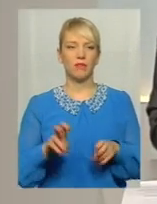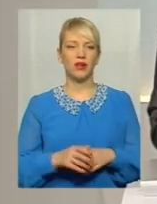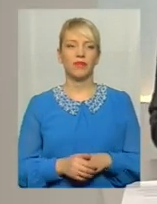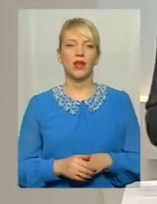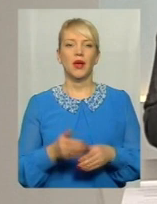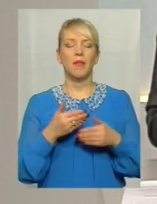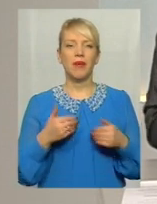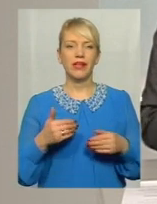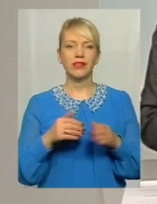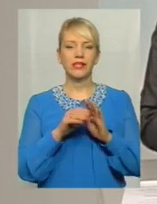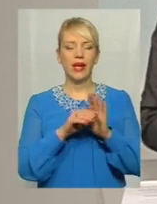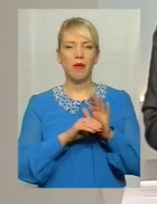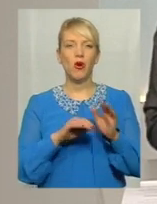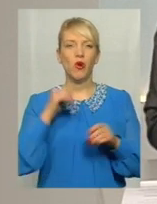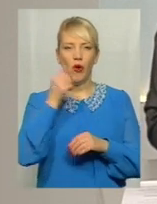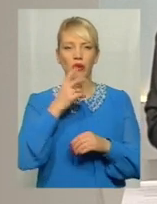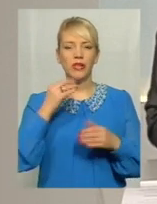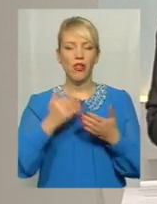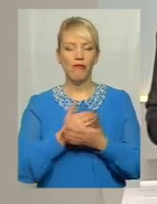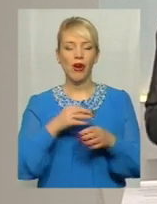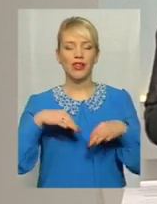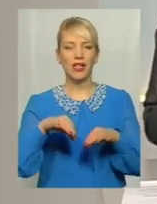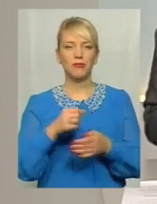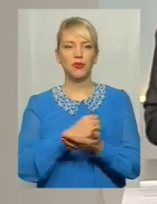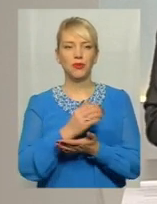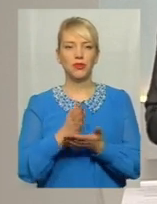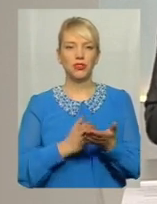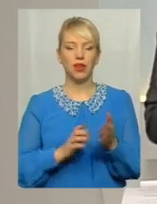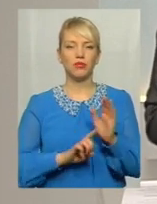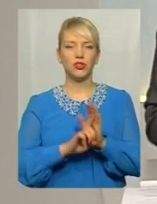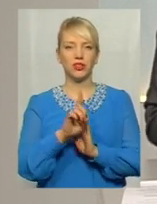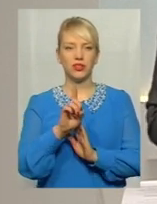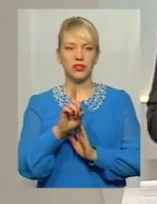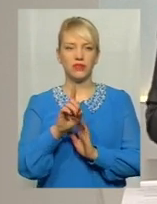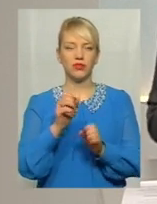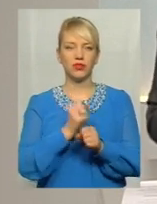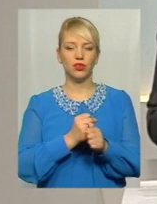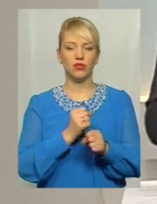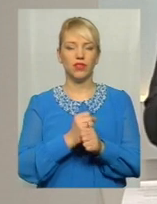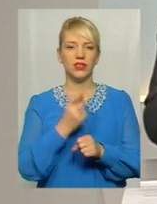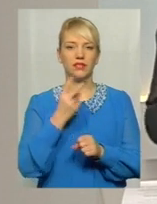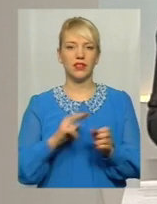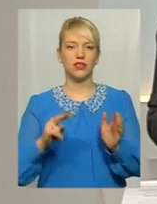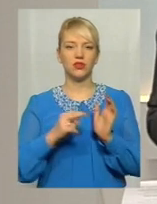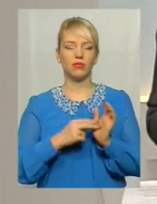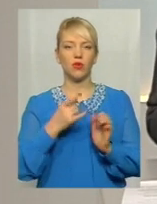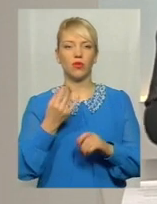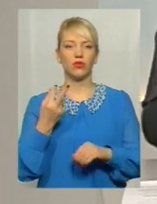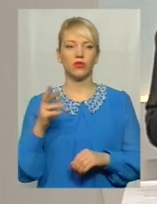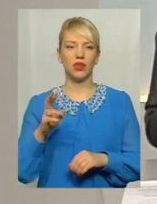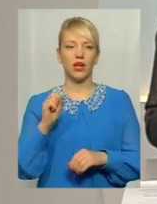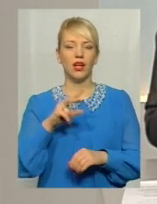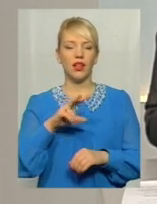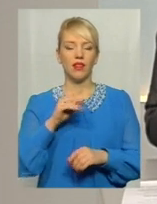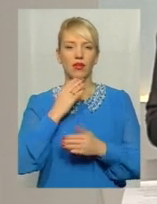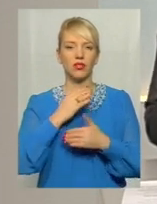Ми схему руху за новою транспортною мережею почалась функціонувати з 27 грудня. Але